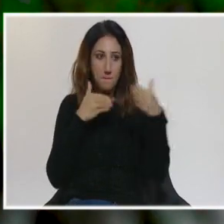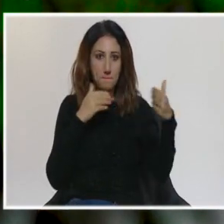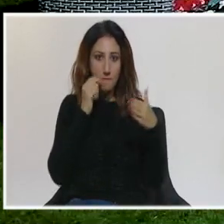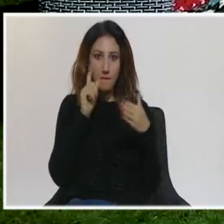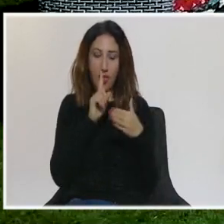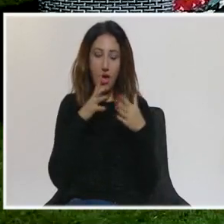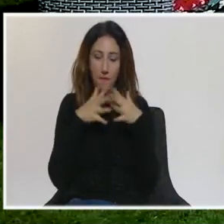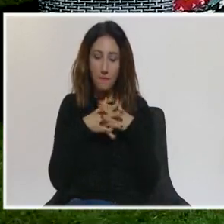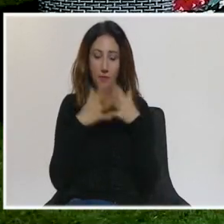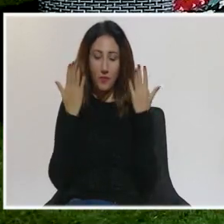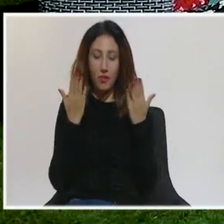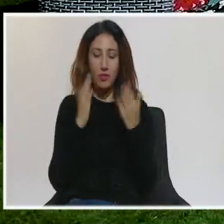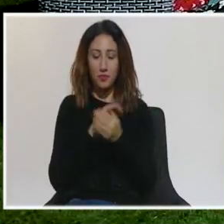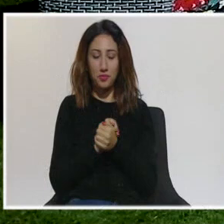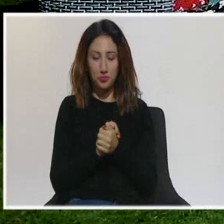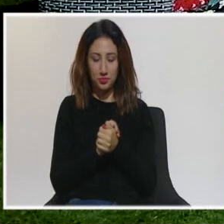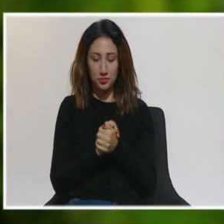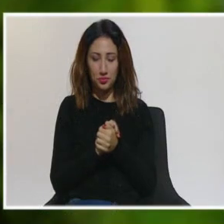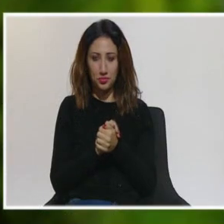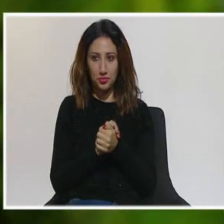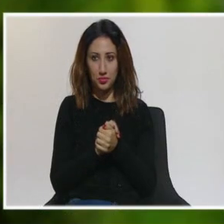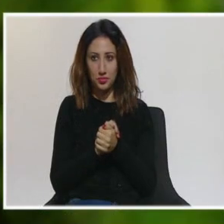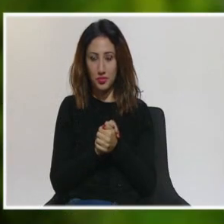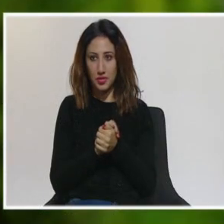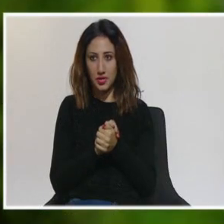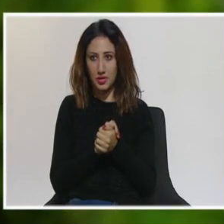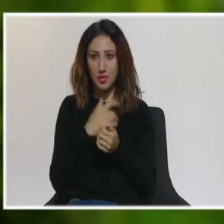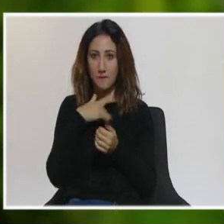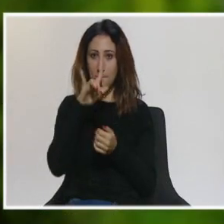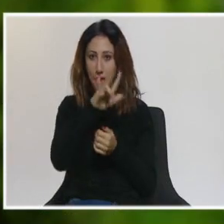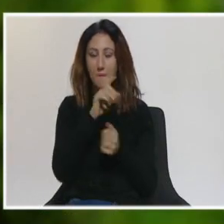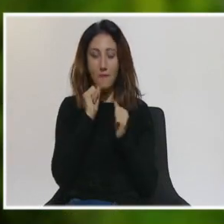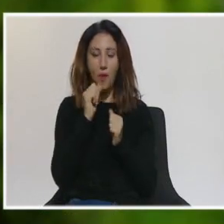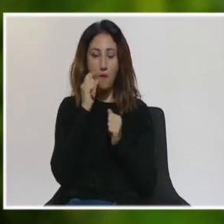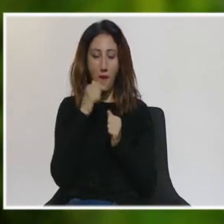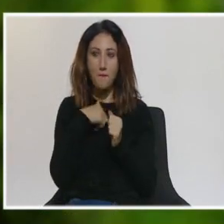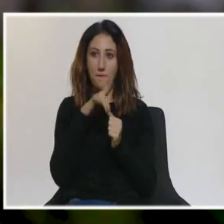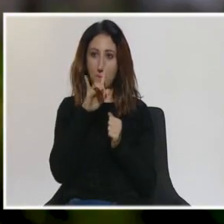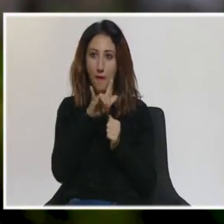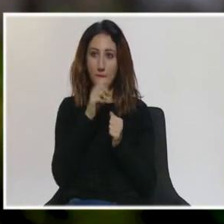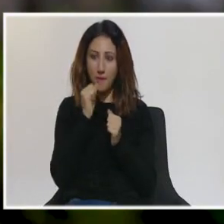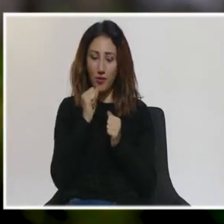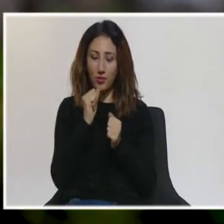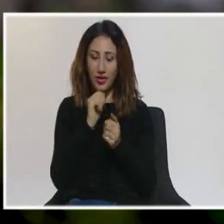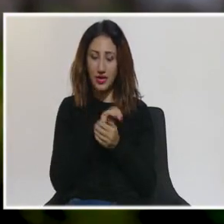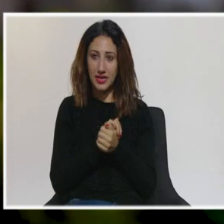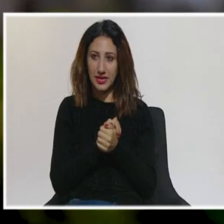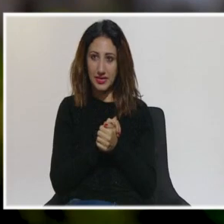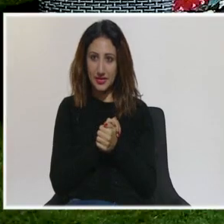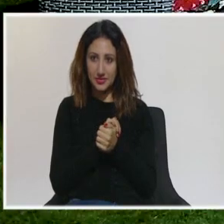غيرك شروق تحبي تقولي له ايه بحبه قوي يعني بحبه قوي لا انا عايز تقولي لبابا